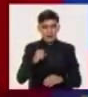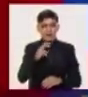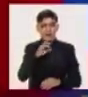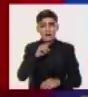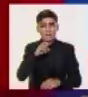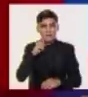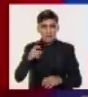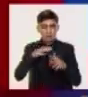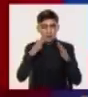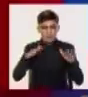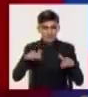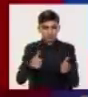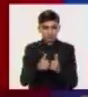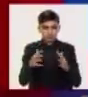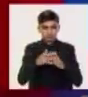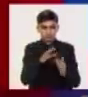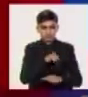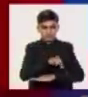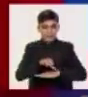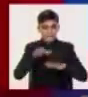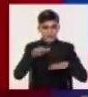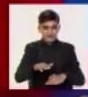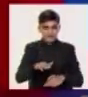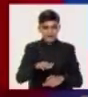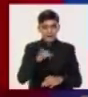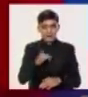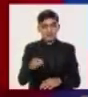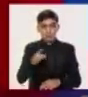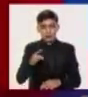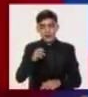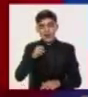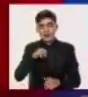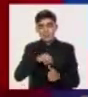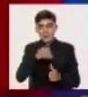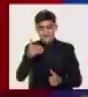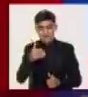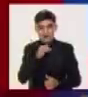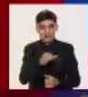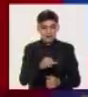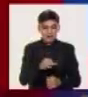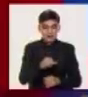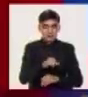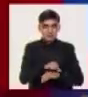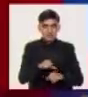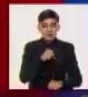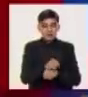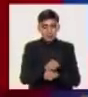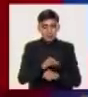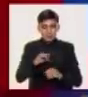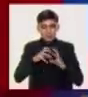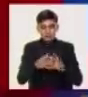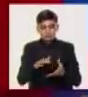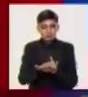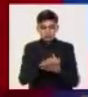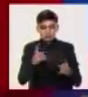и вдоль коридора, соединяющего Нагорный Карабах с Республикой Армения, развертывается миротворческий